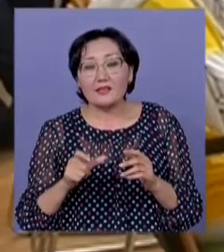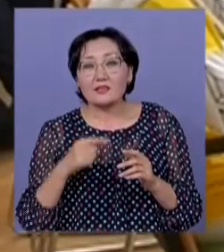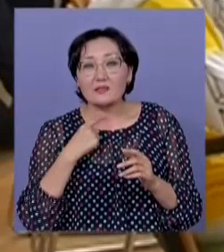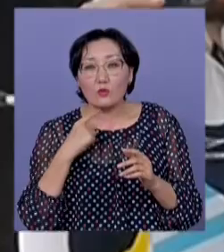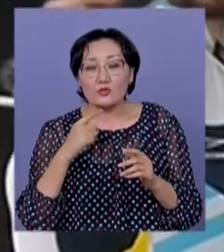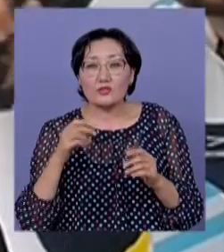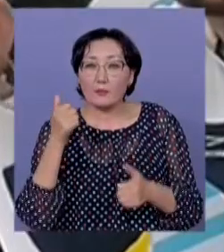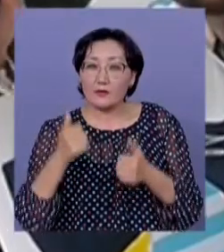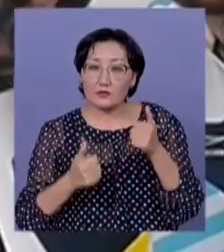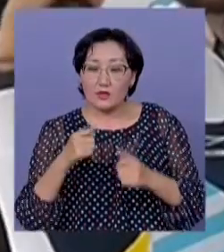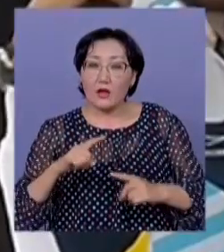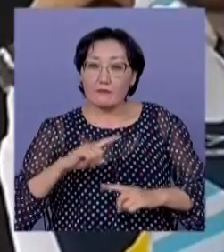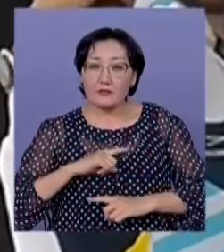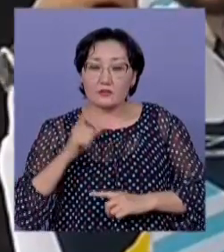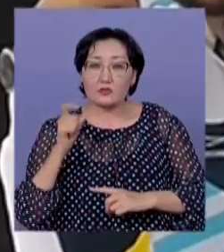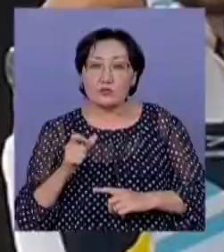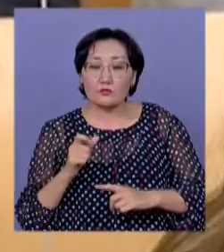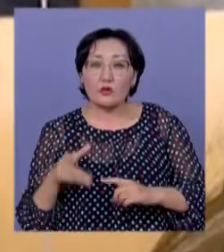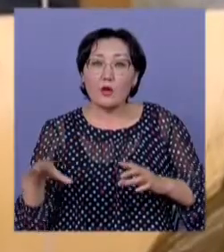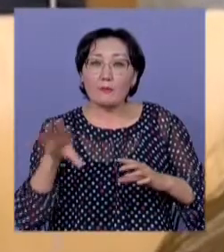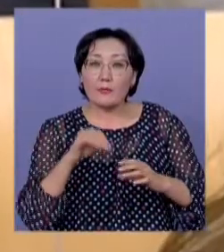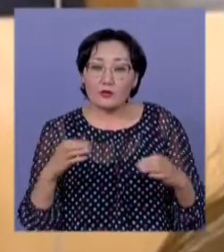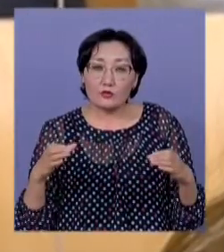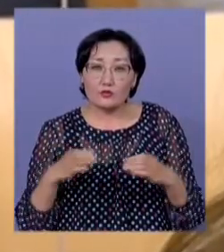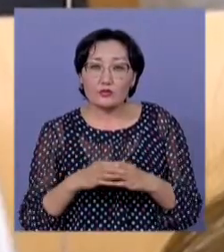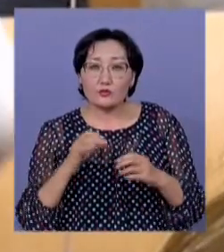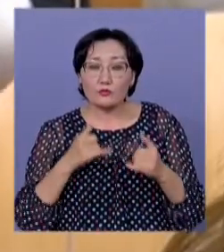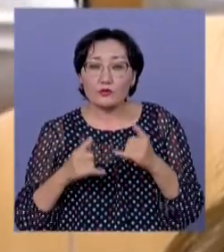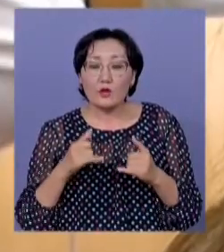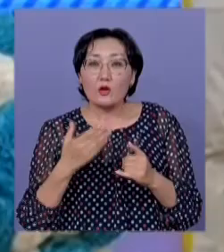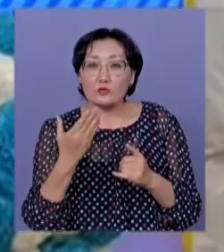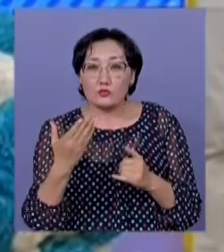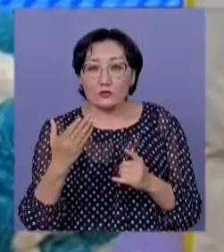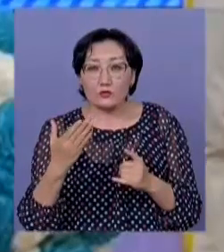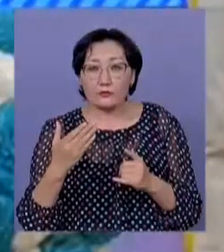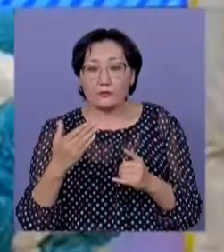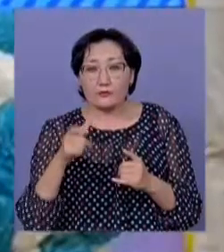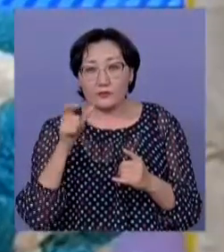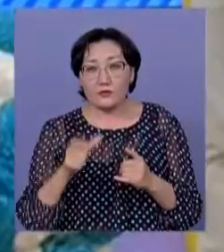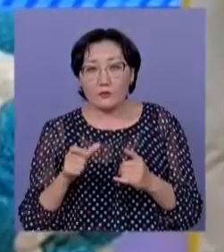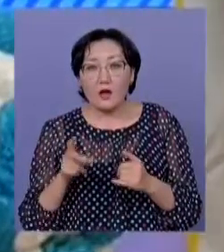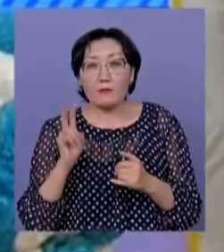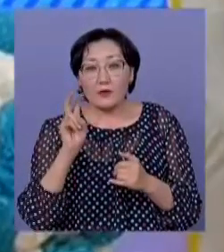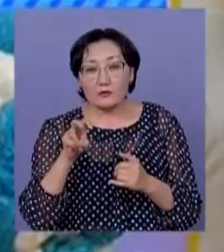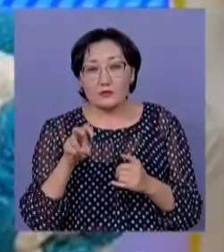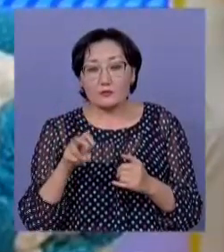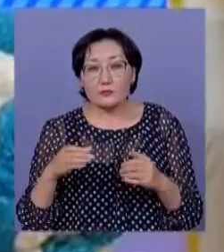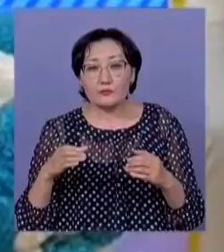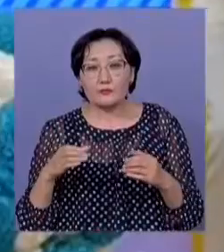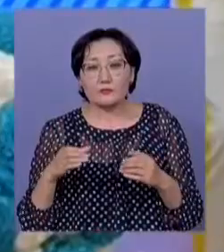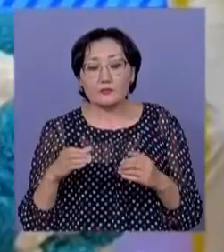байқауының финалисі болып отыр. Түгел ұжым болып, сол балаға барайық деп отырмыз ұжымымыз